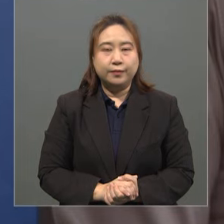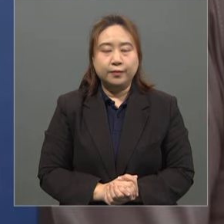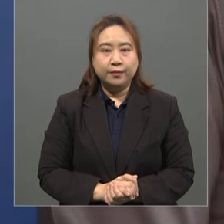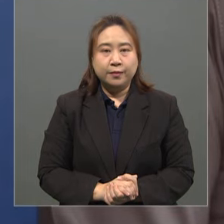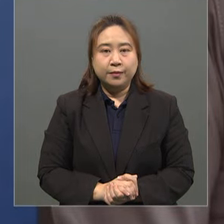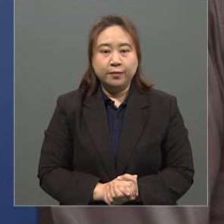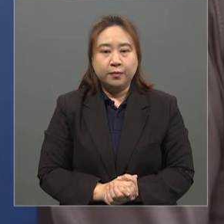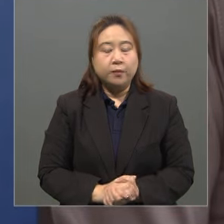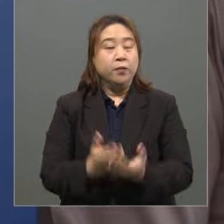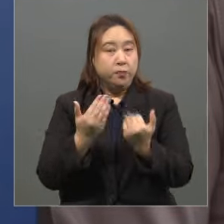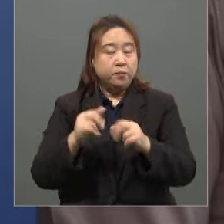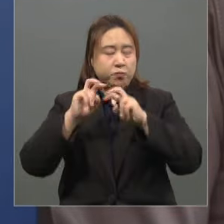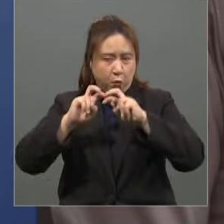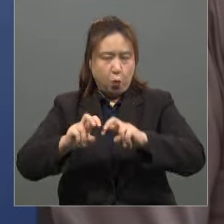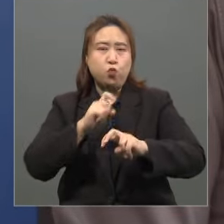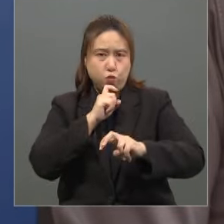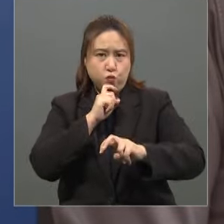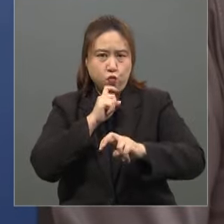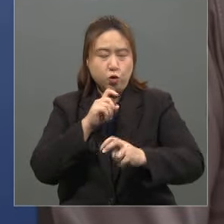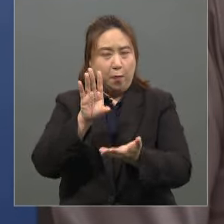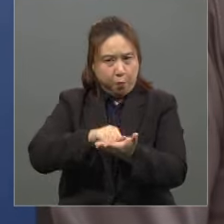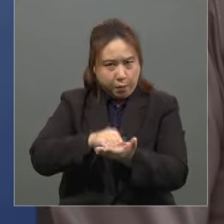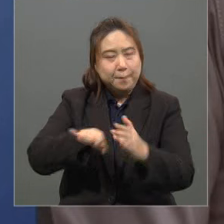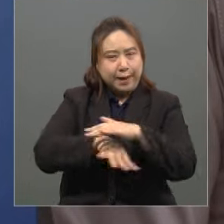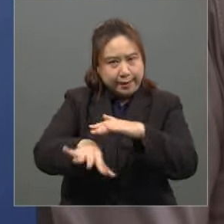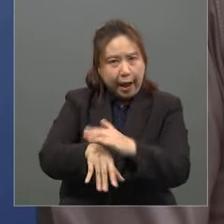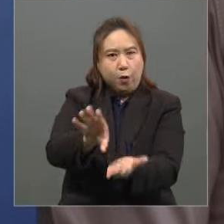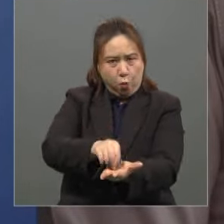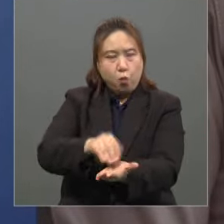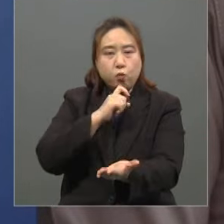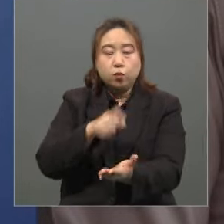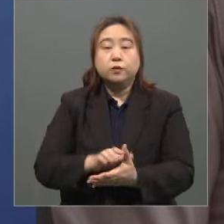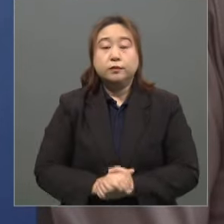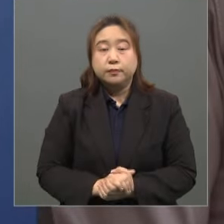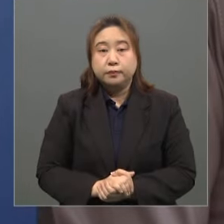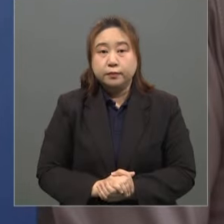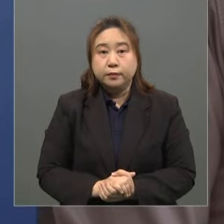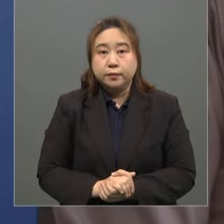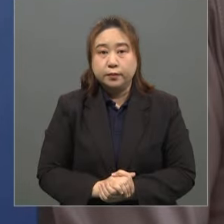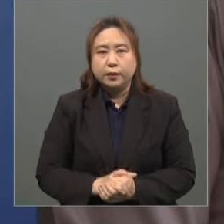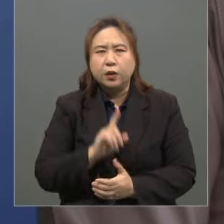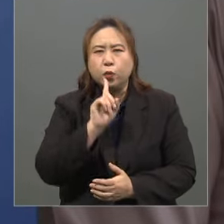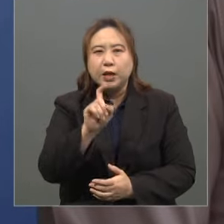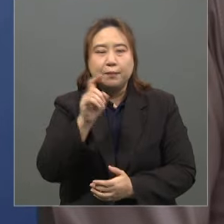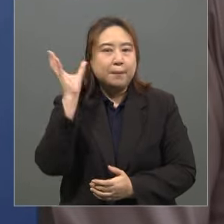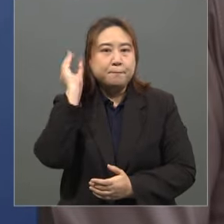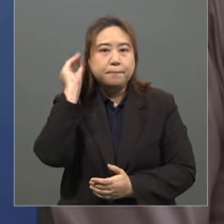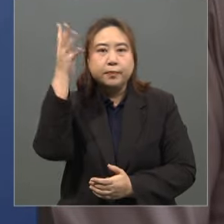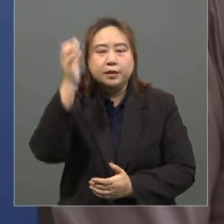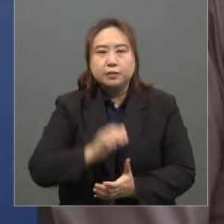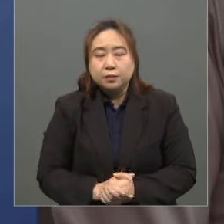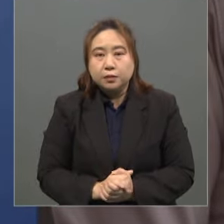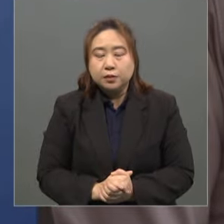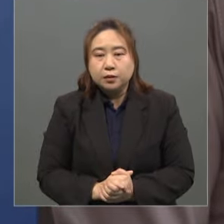อยู่ระหว่างการสอบสวนครับแล้วก็รวบรวมพยานฐานอยู่ครับ จะเกี่ยวข้องกับสิ่งที่เราต้องไปตรวจวันนี้ด้วยไหม ครับก็เกี่ย